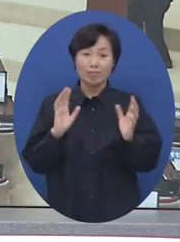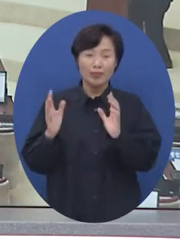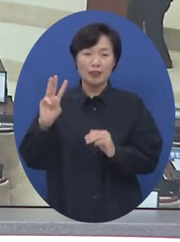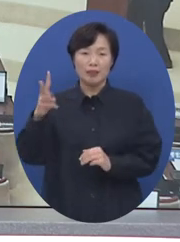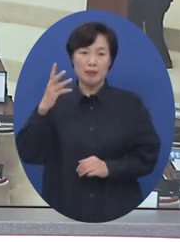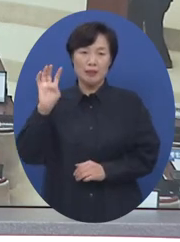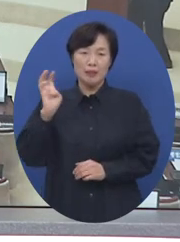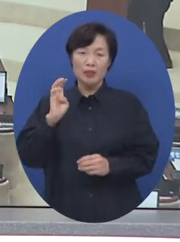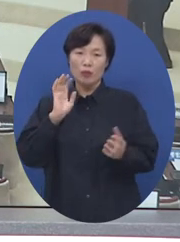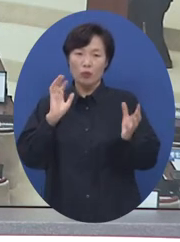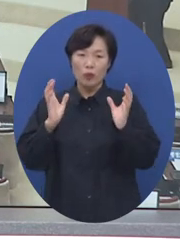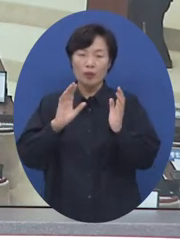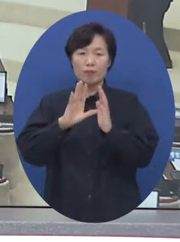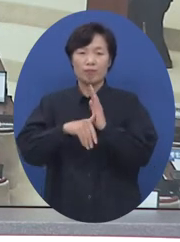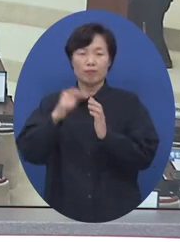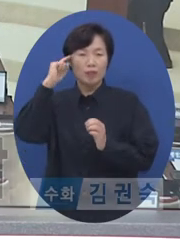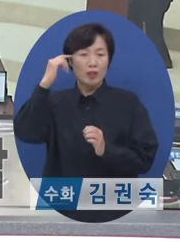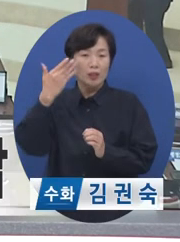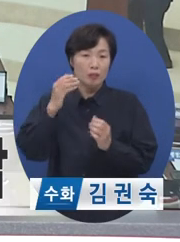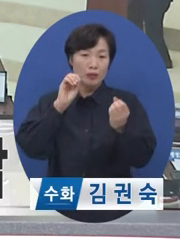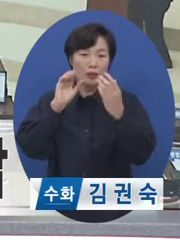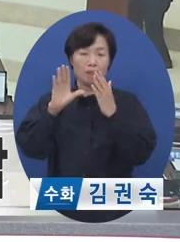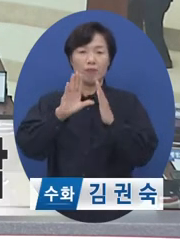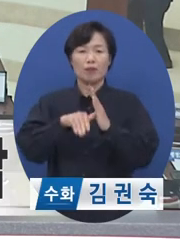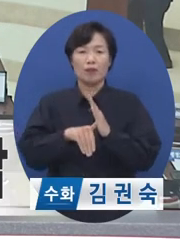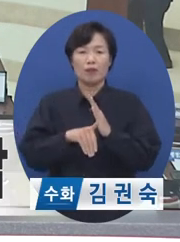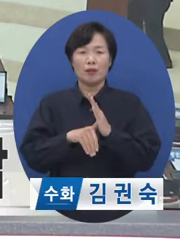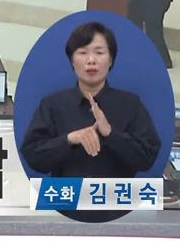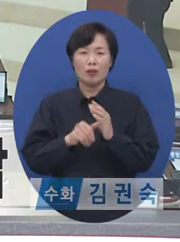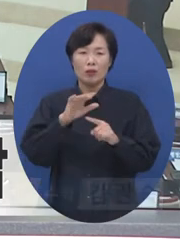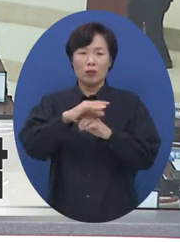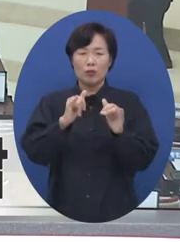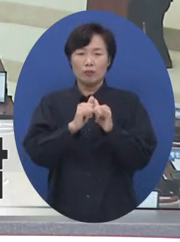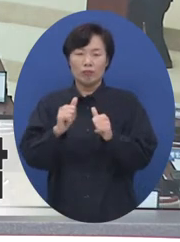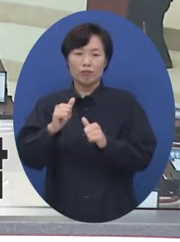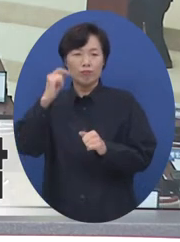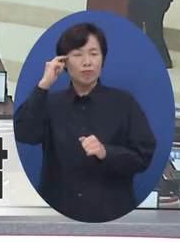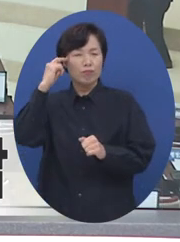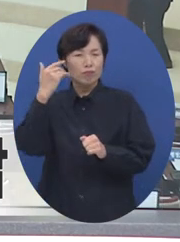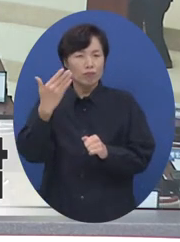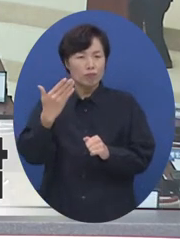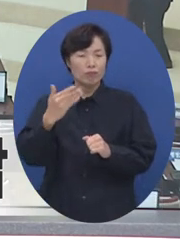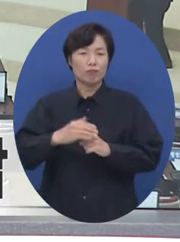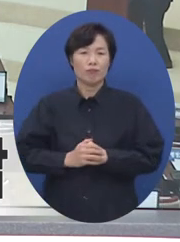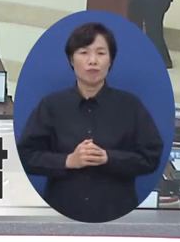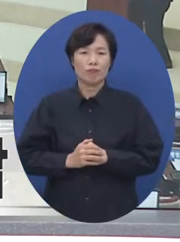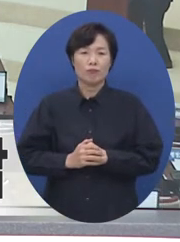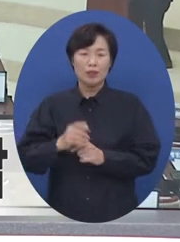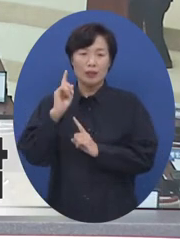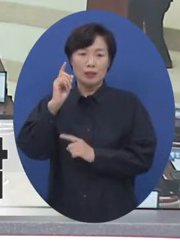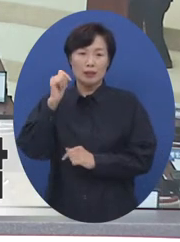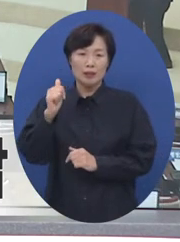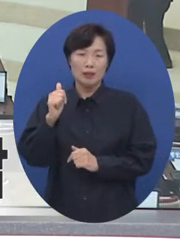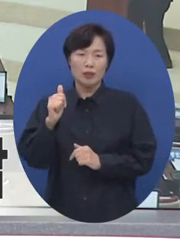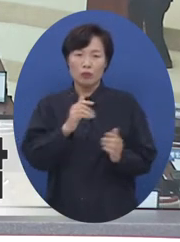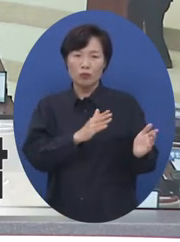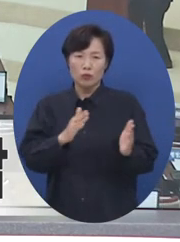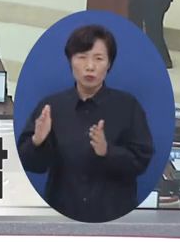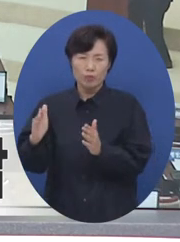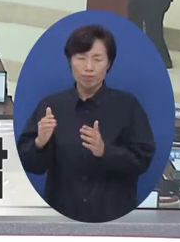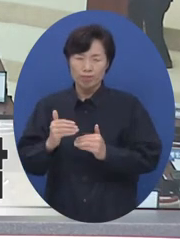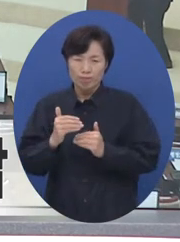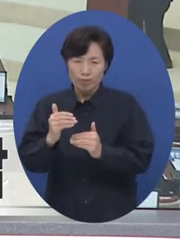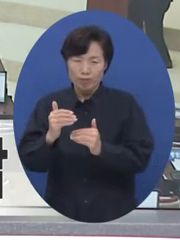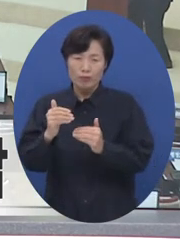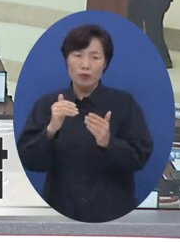경기도의회 제340회 정례회 도정 일문 일답에서는 농민 기본소득에 대한 질문이 나왔는데요. 이재명 경기도지사는 준비 절차를